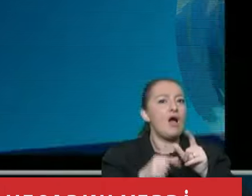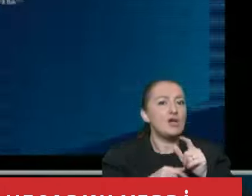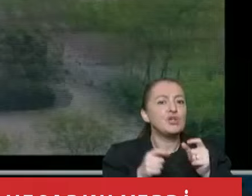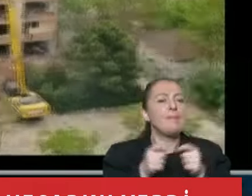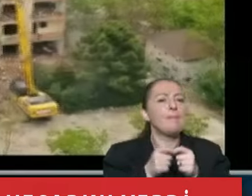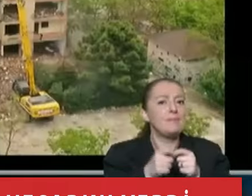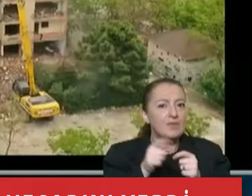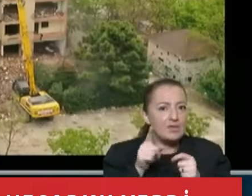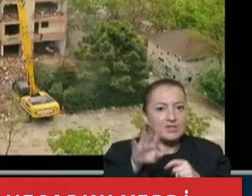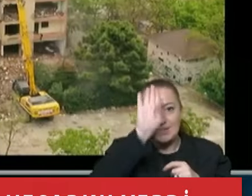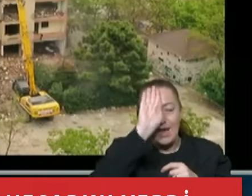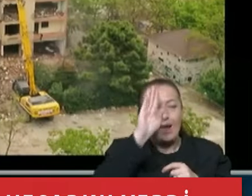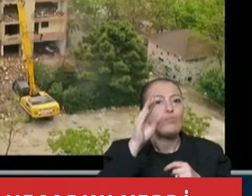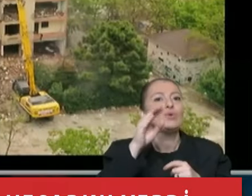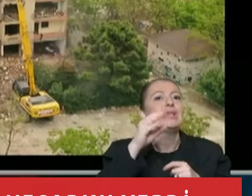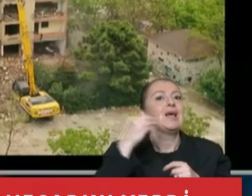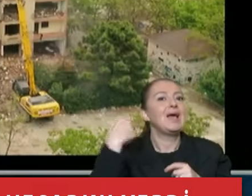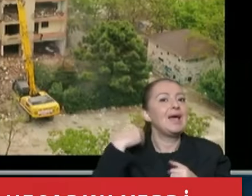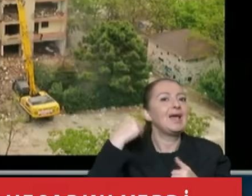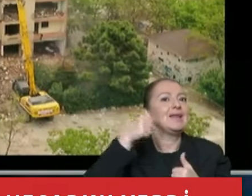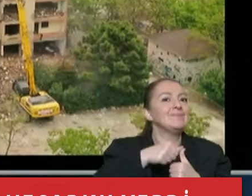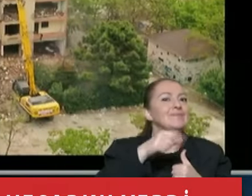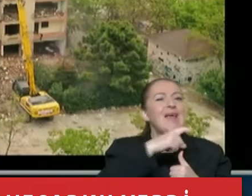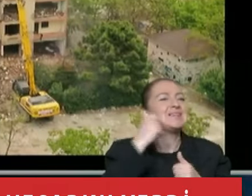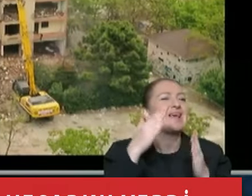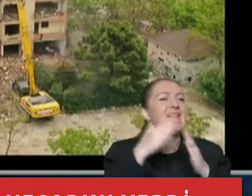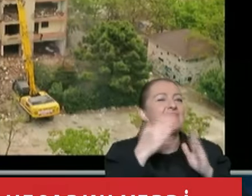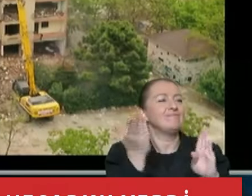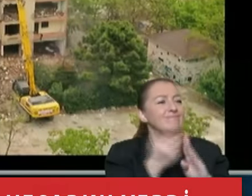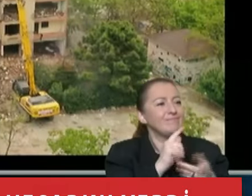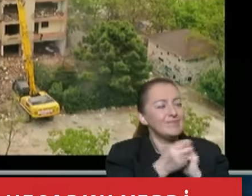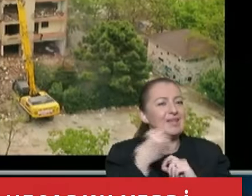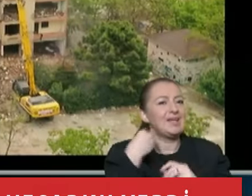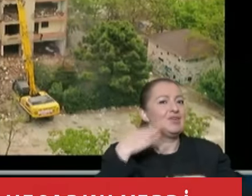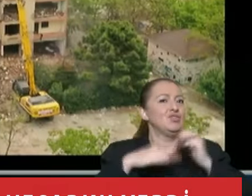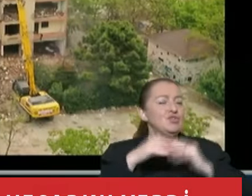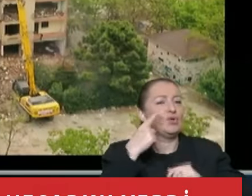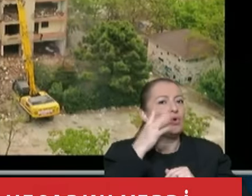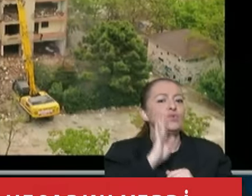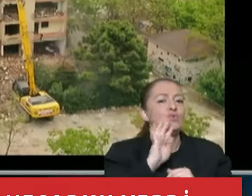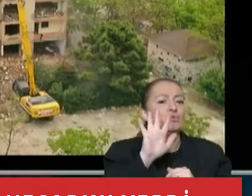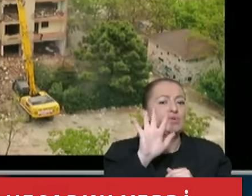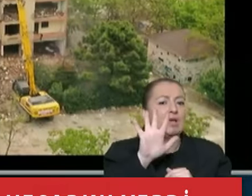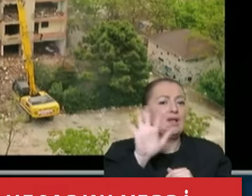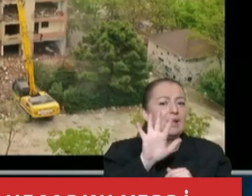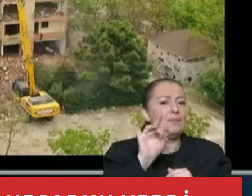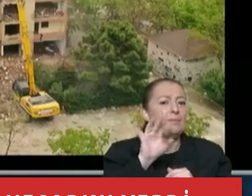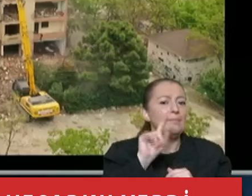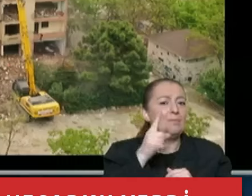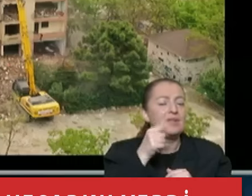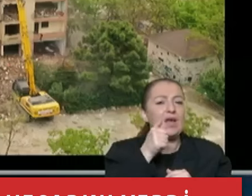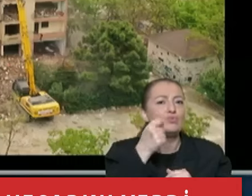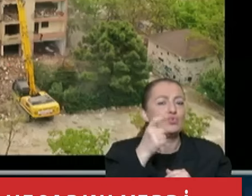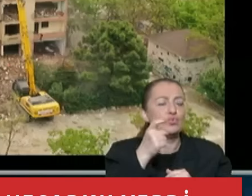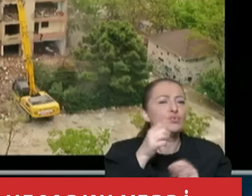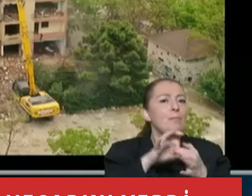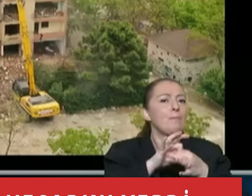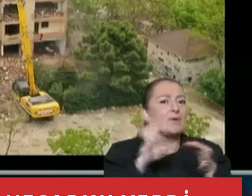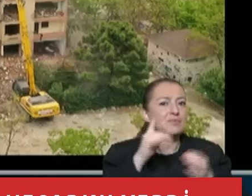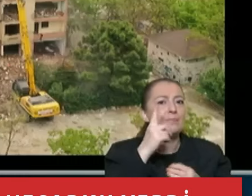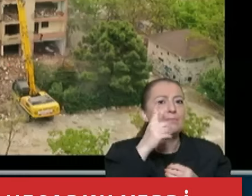İstanbul yenileniyor Platformu ile 456. 69 bağımsız birimi yaklaşık 1.66